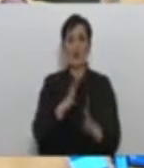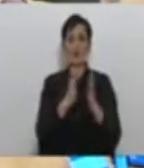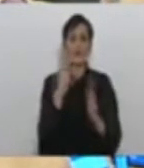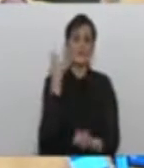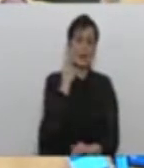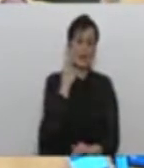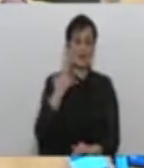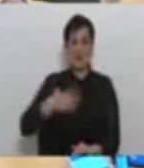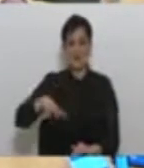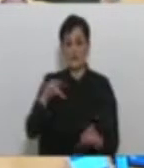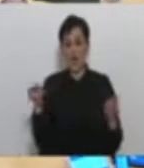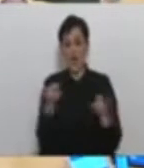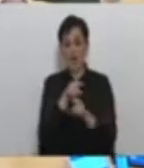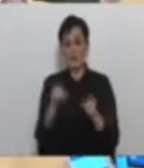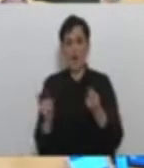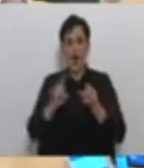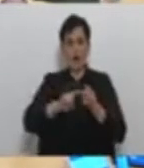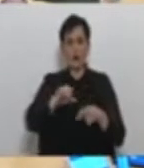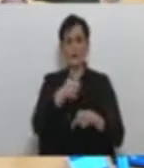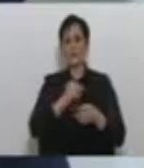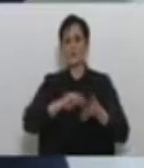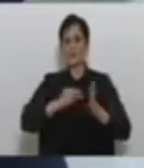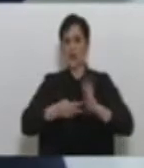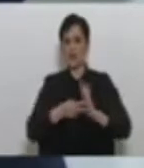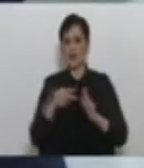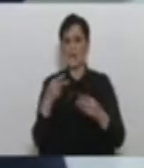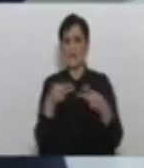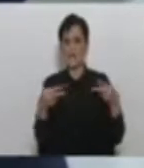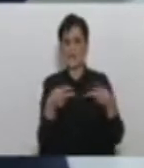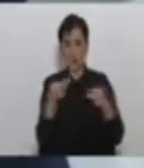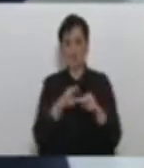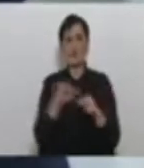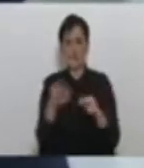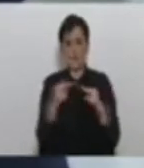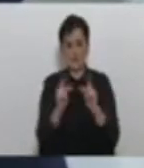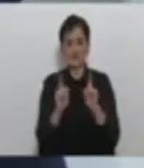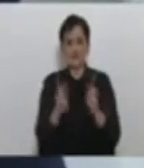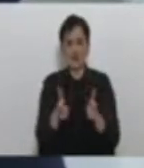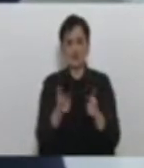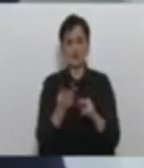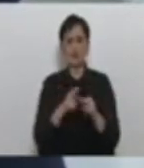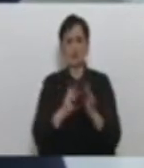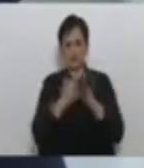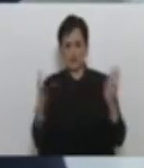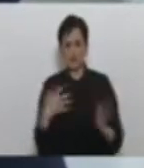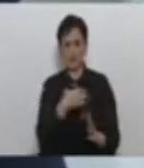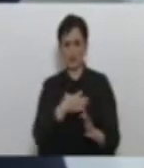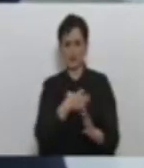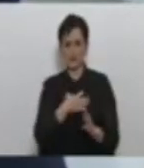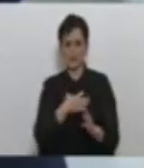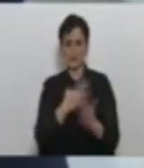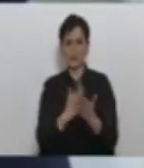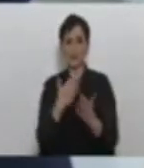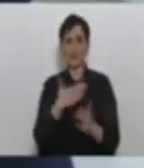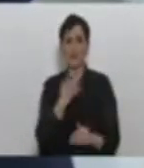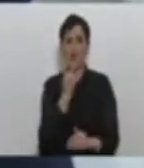საქართველოს ერთმანეთთან აკავშირებს სტრატეგიული პარტნიორობა, რაც დასტურია იმისა, თუ რაოდენ დიდ მნიშვნელობას ვანიჭებთ ჩვენ ორი